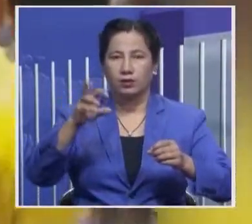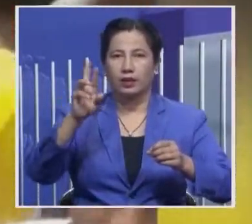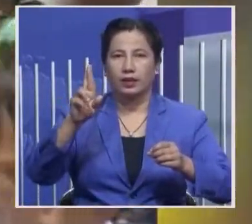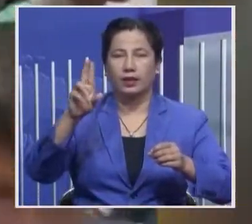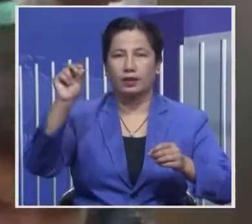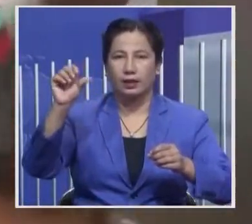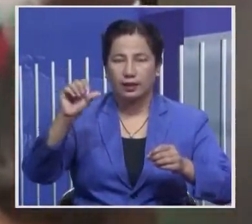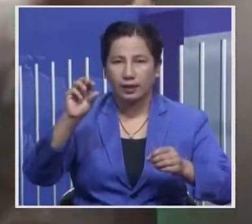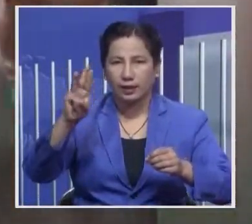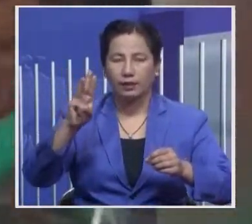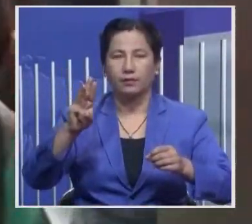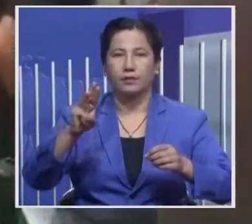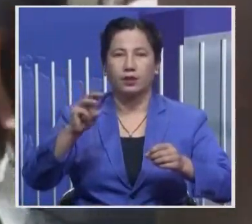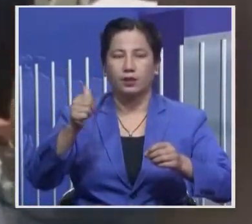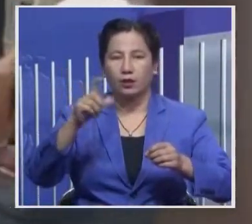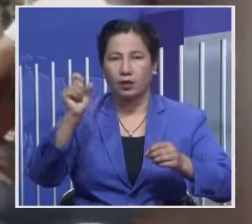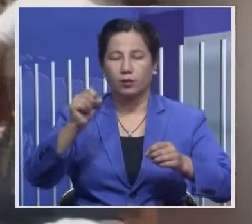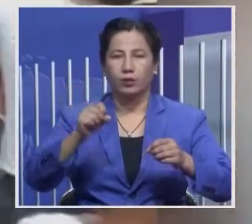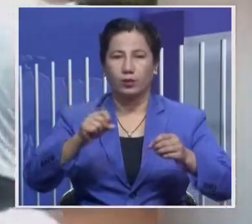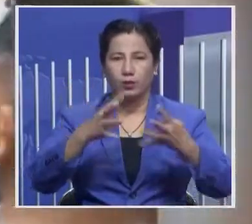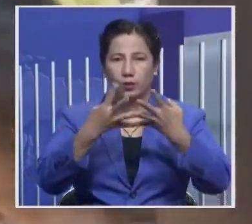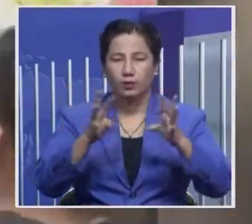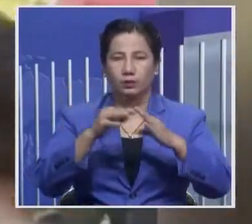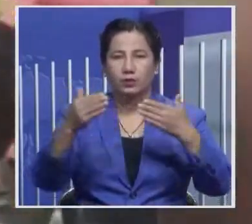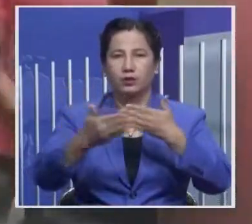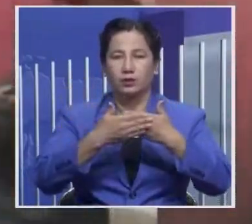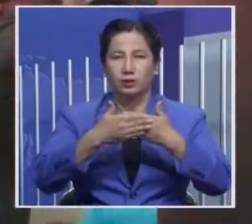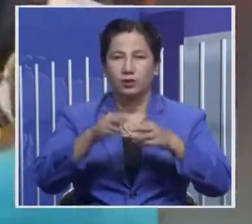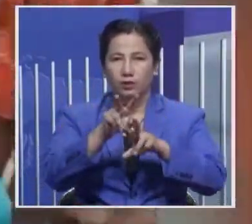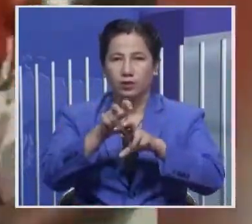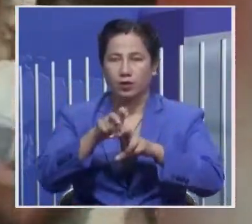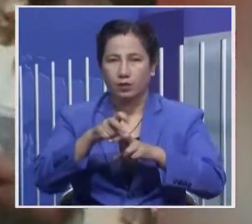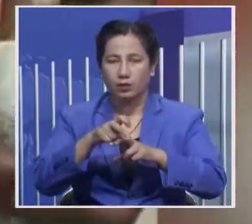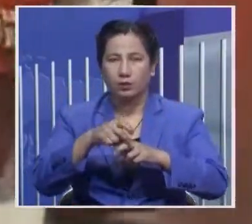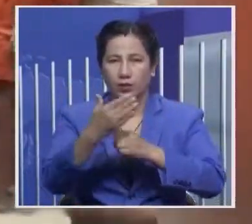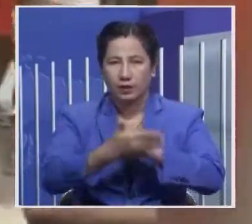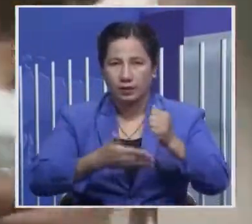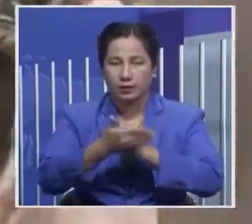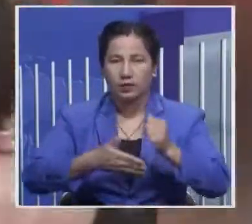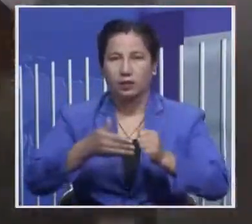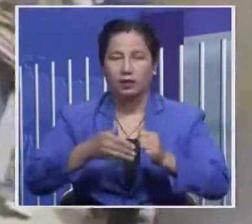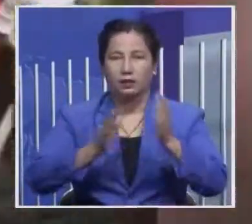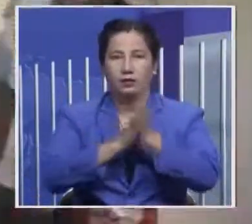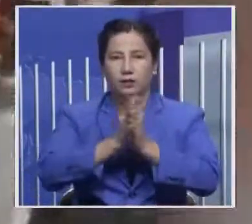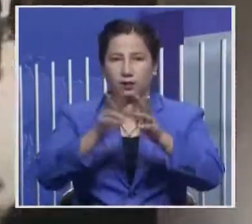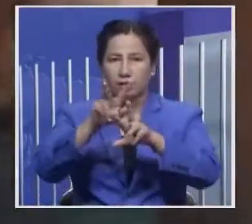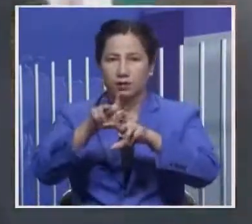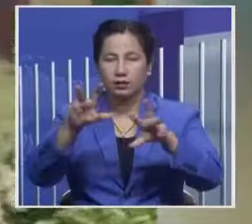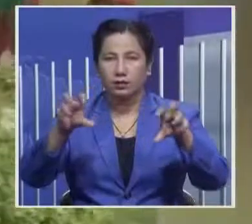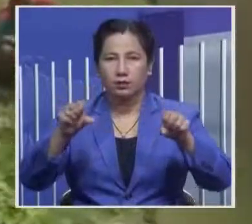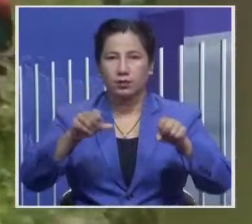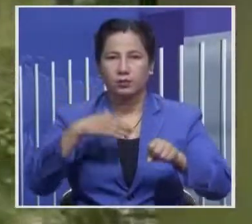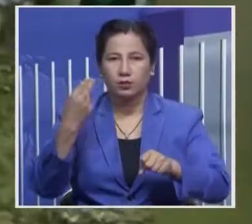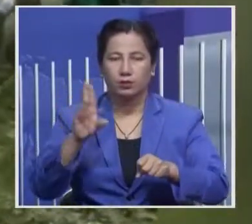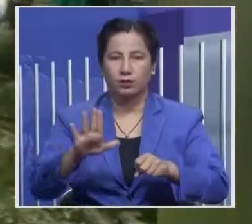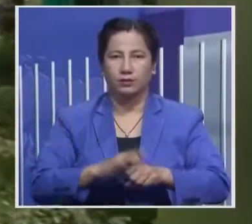रामबहादुर चन्द र कवि ओलीको निकुञ्ज नजिक रहेको मध्यवर्ती क्षेत्रको जङ्गलमा घाँस काट्न गएका बेला जङ्गली जनावरको आक्रमणबाट मृत्यु भएको